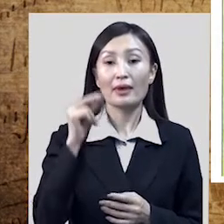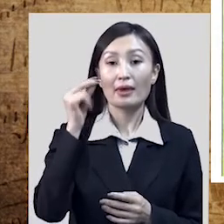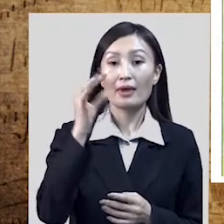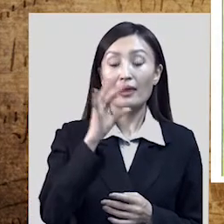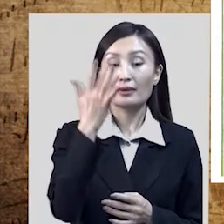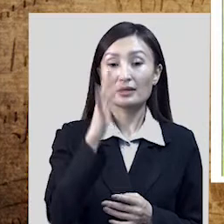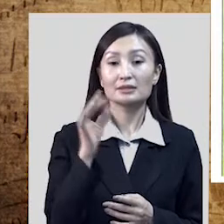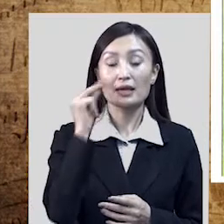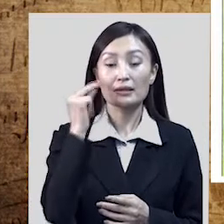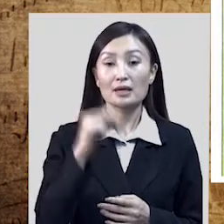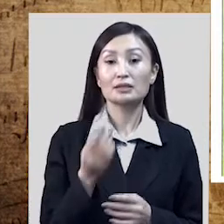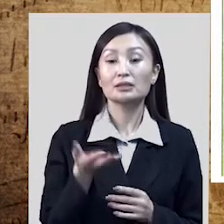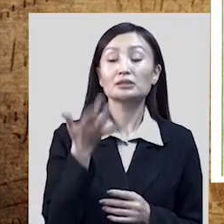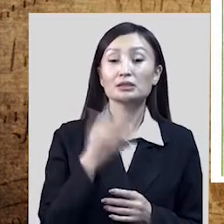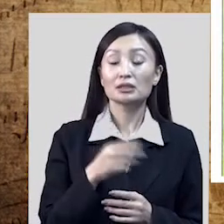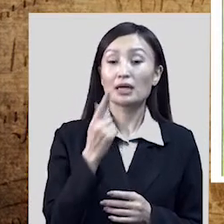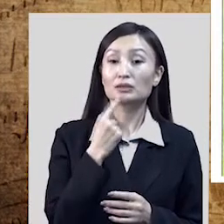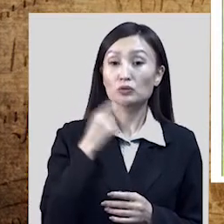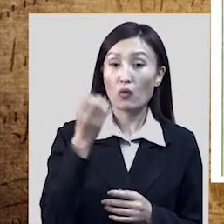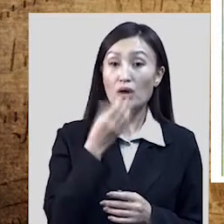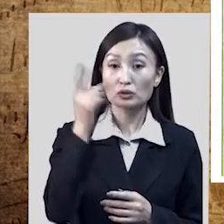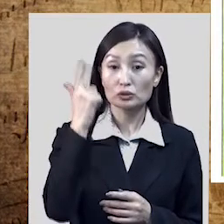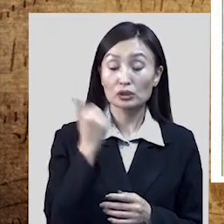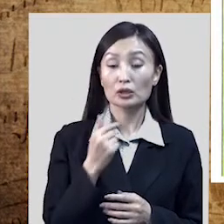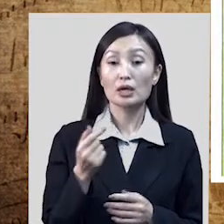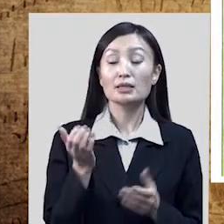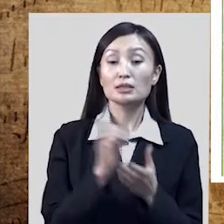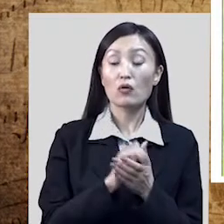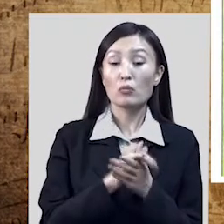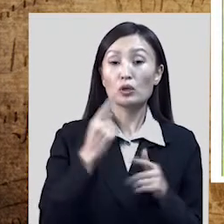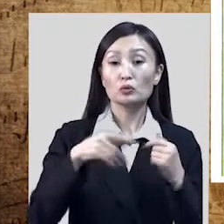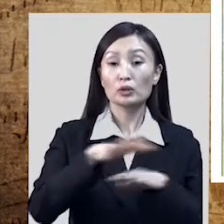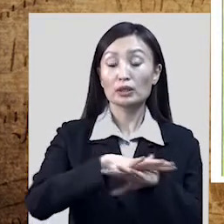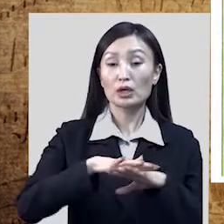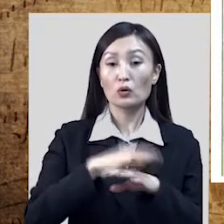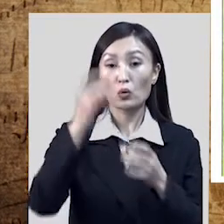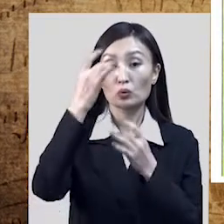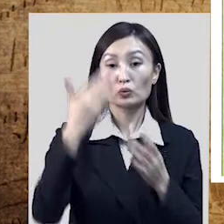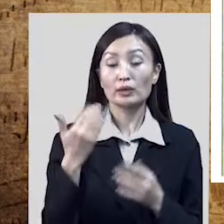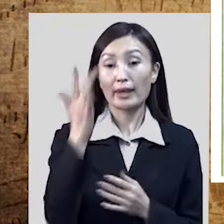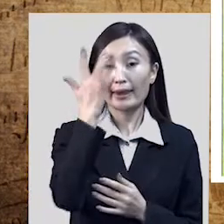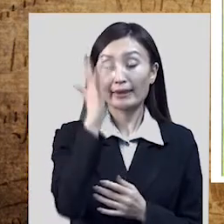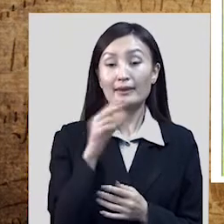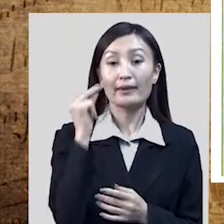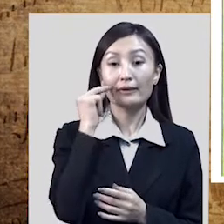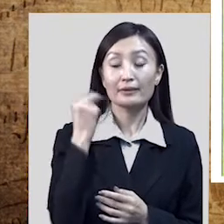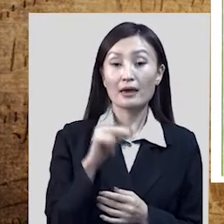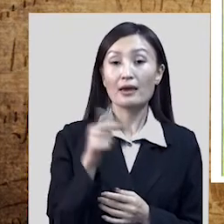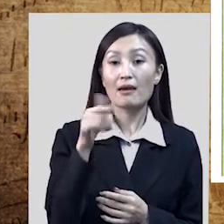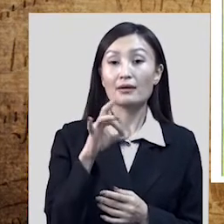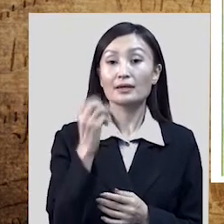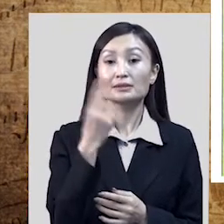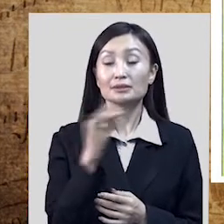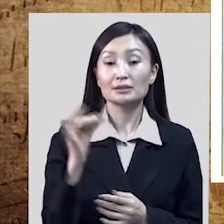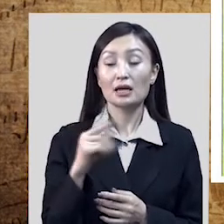ученые хорошо знали по нескольких языков и они ознакомили другой другие народы с культурой и анти китая греции